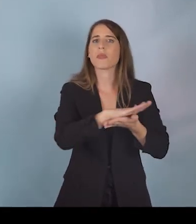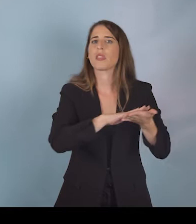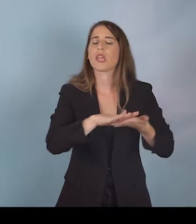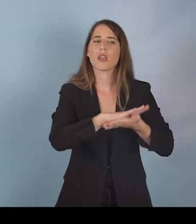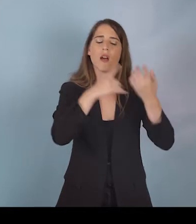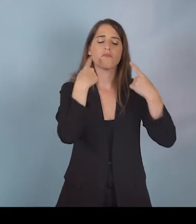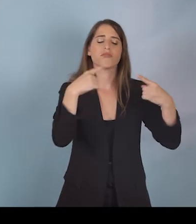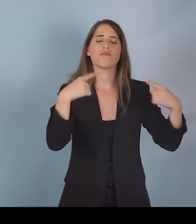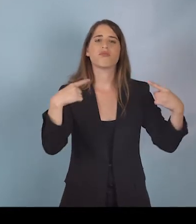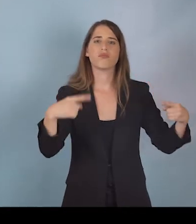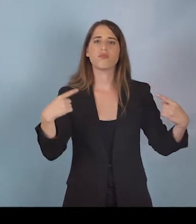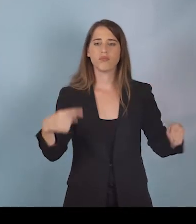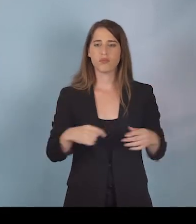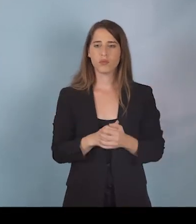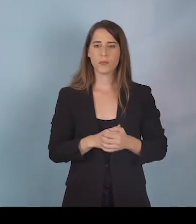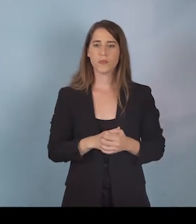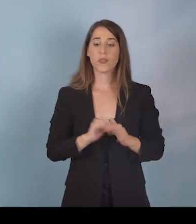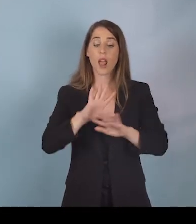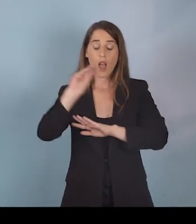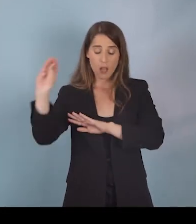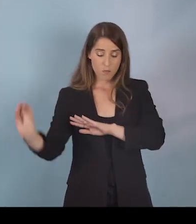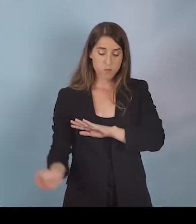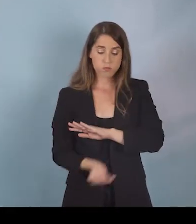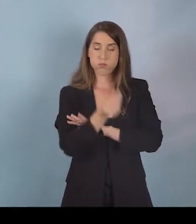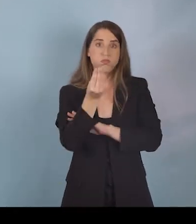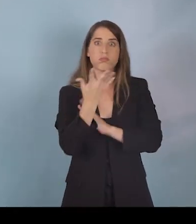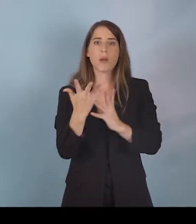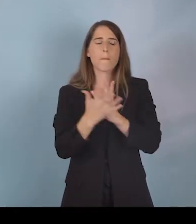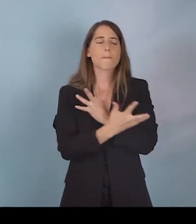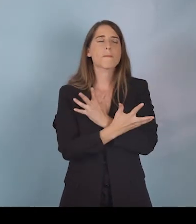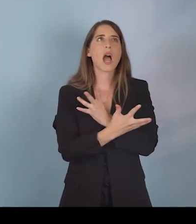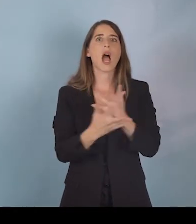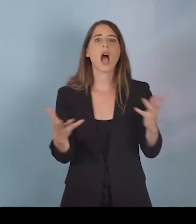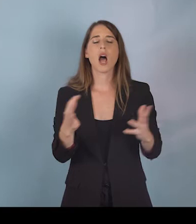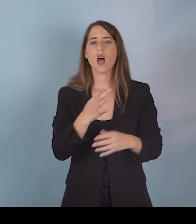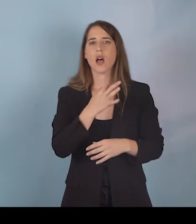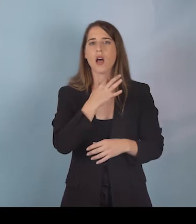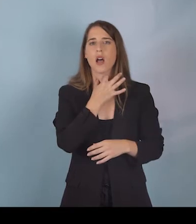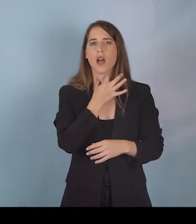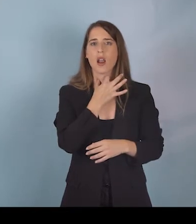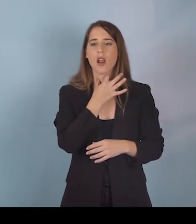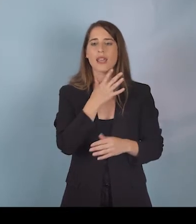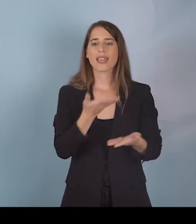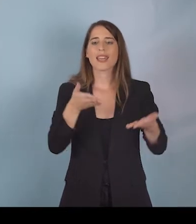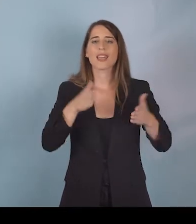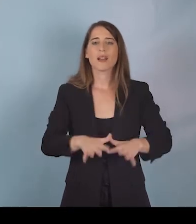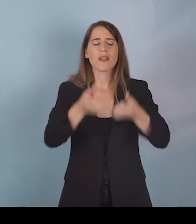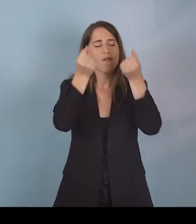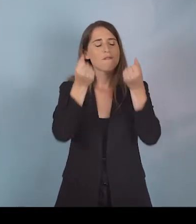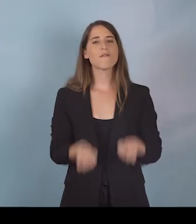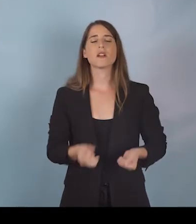Επίσης, όμως, αυτό που προέκυψε ήταν τεράστια ανάγκη για κάλυψη βασικών αναγκών